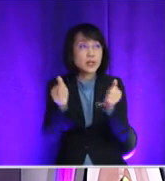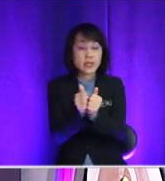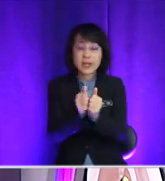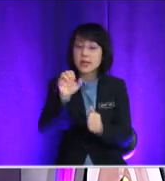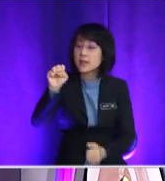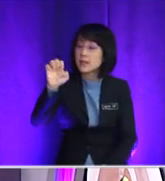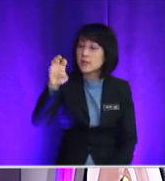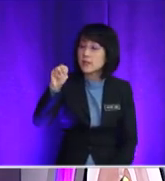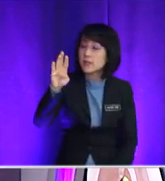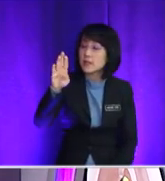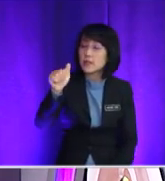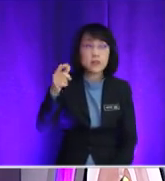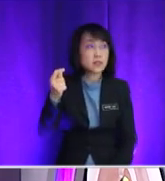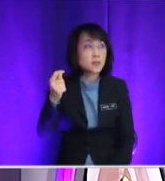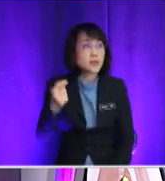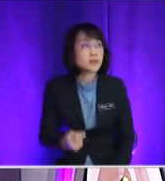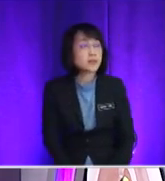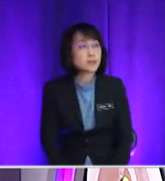rebus dekat